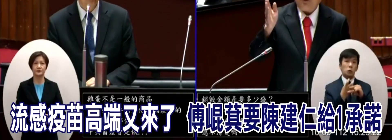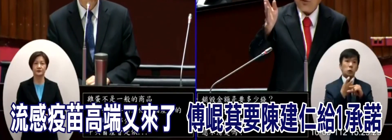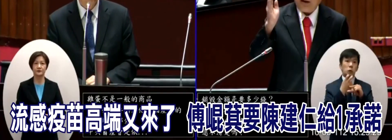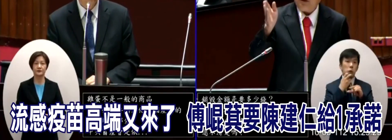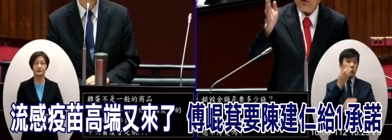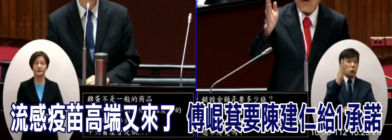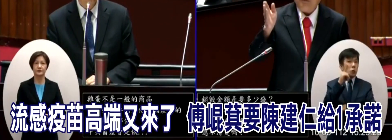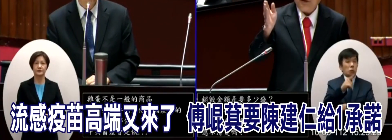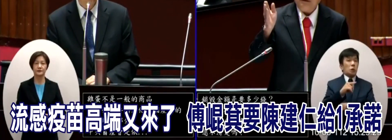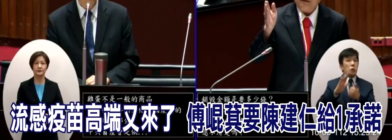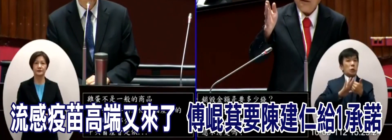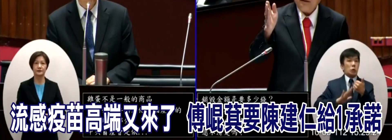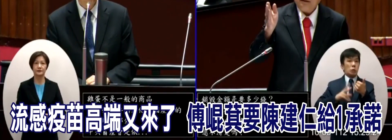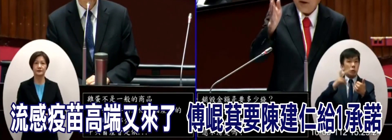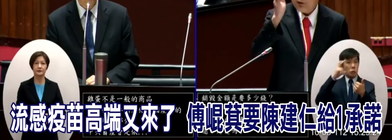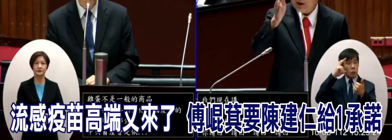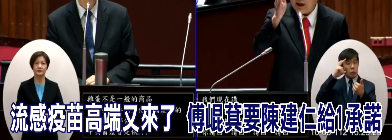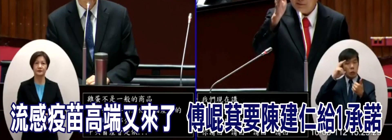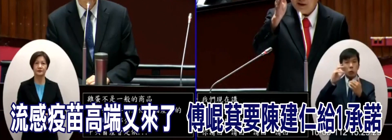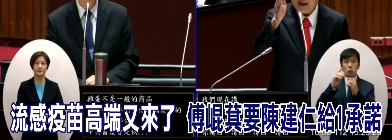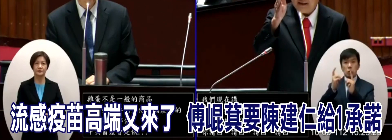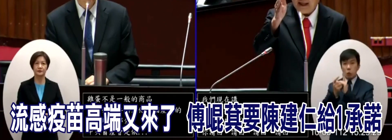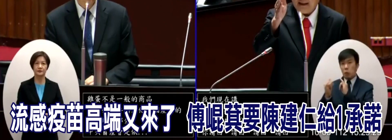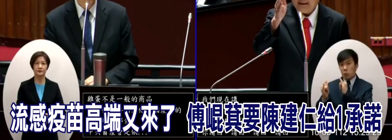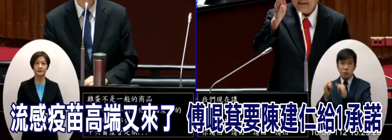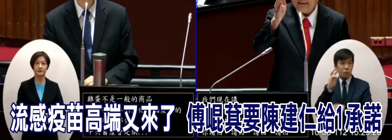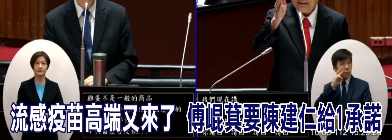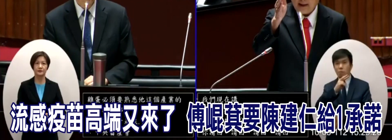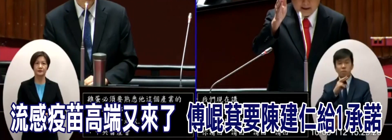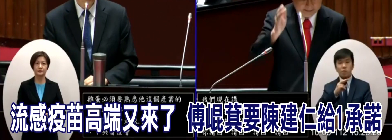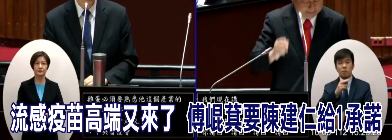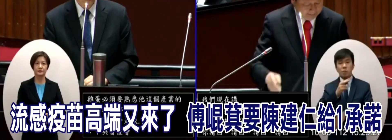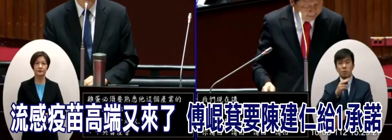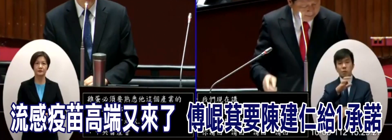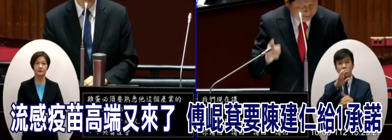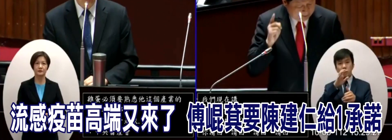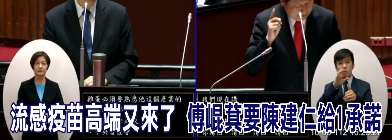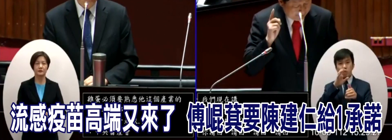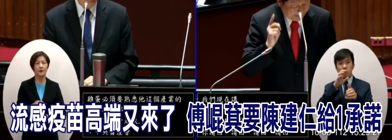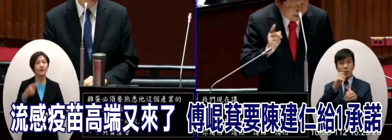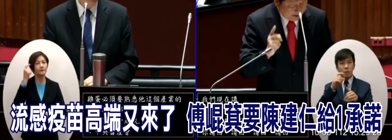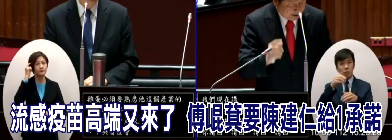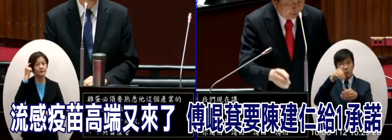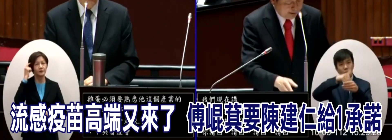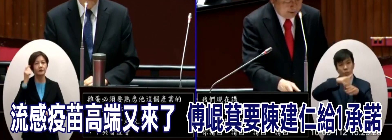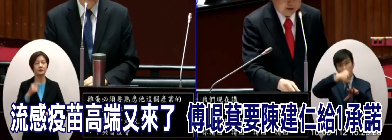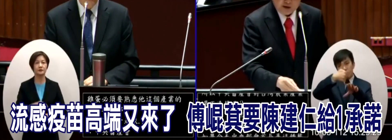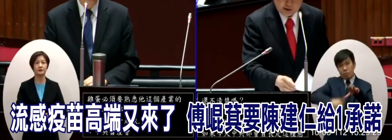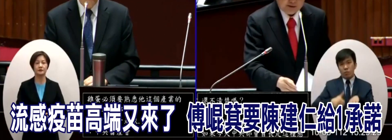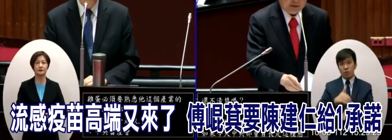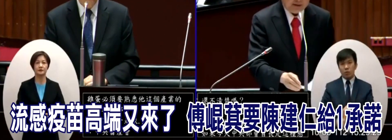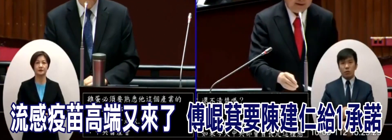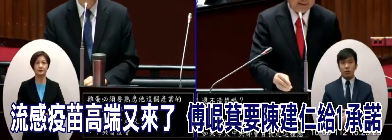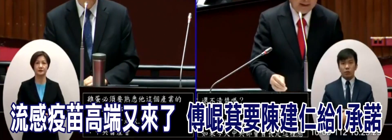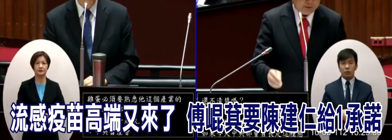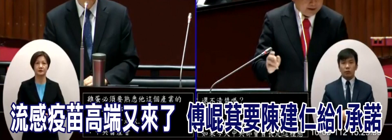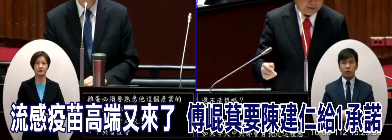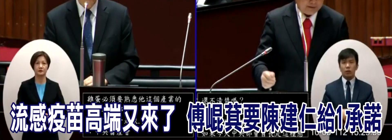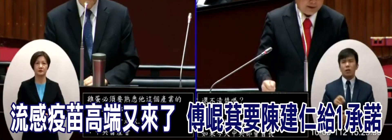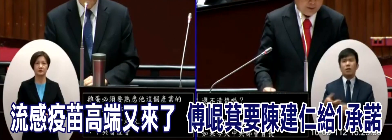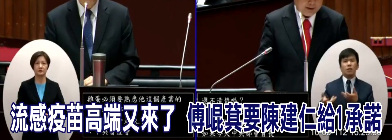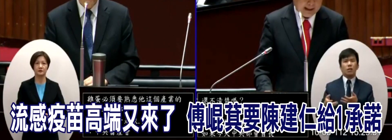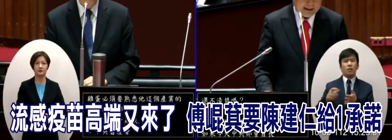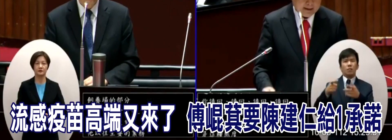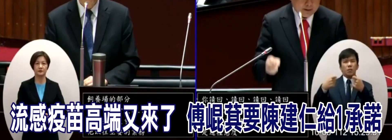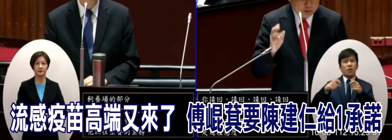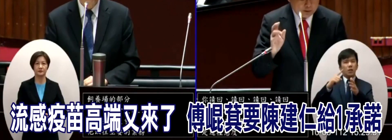种态度来面对人民，人民会让你们下架。 我想在 本期请问的事情其实都很简单，院